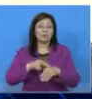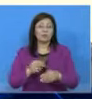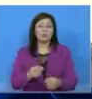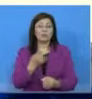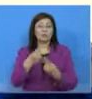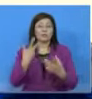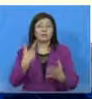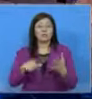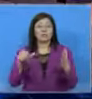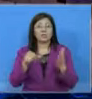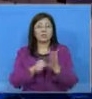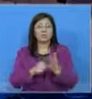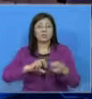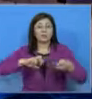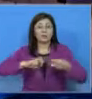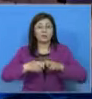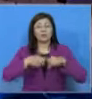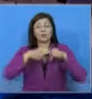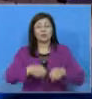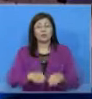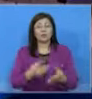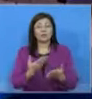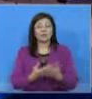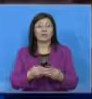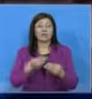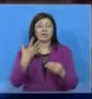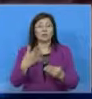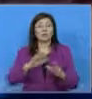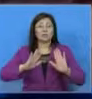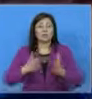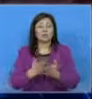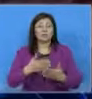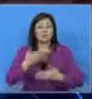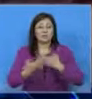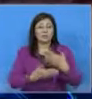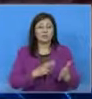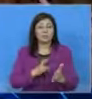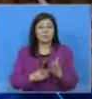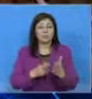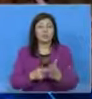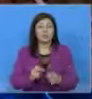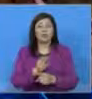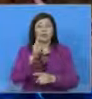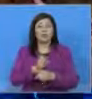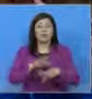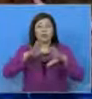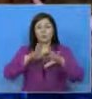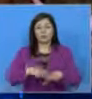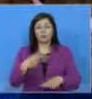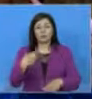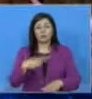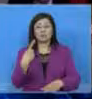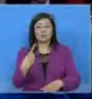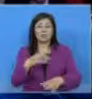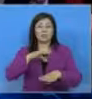выявлено 36 административных правонарушений. В том числе 15 случаев перехода железной дороги в неустановленном месте и 21